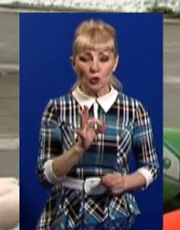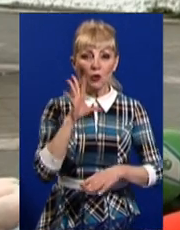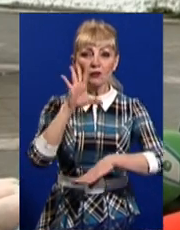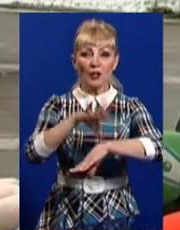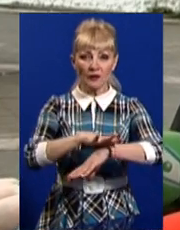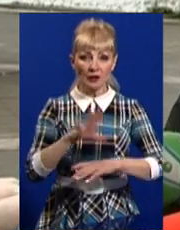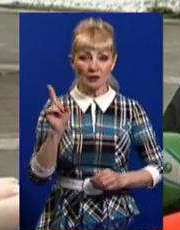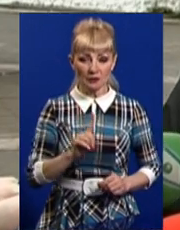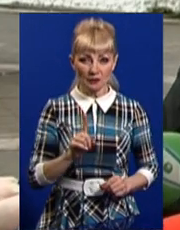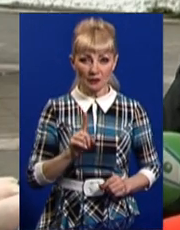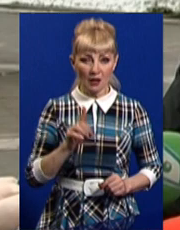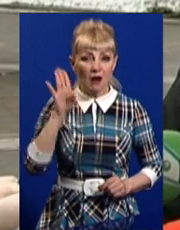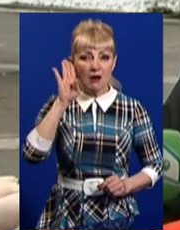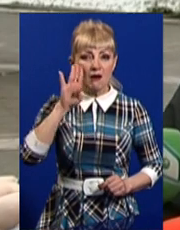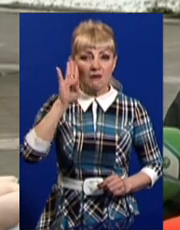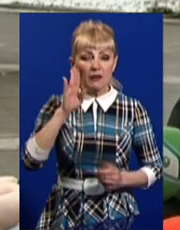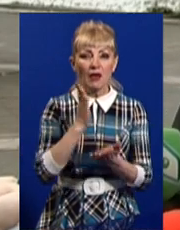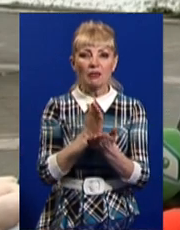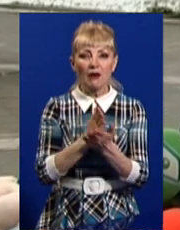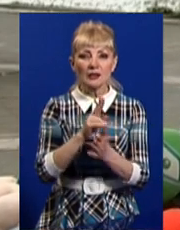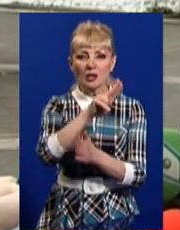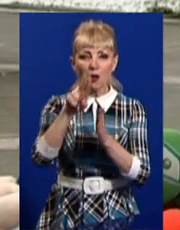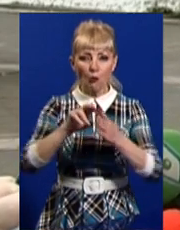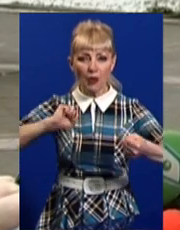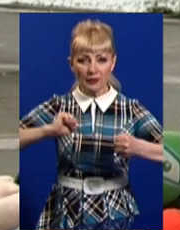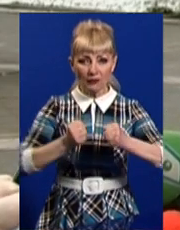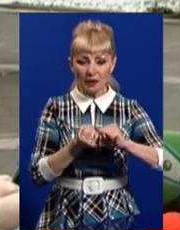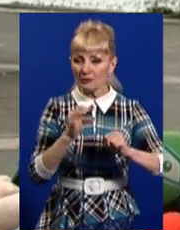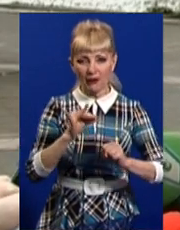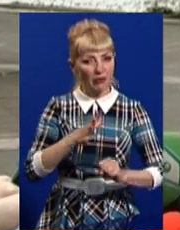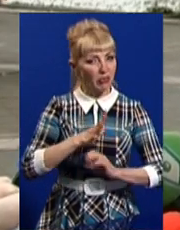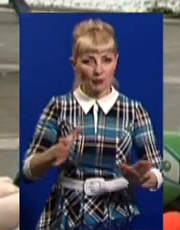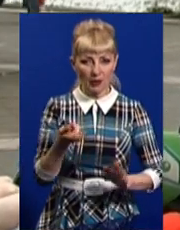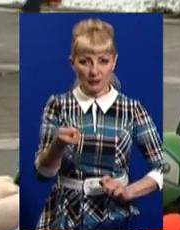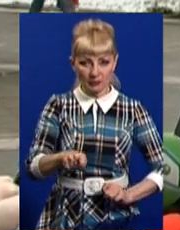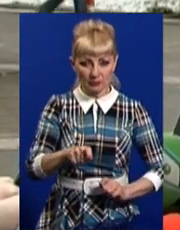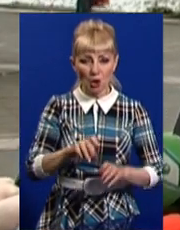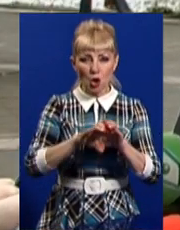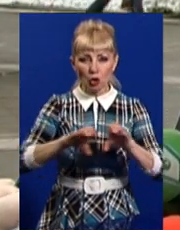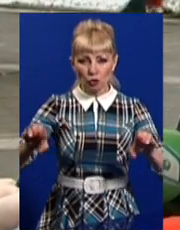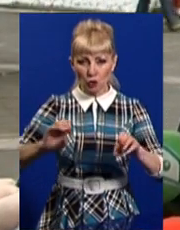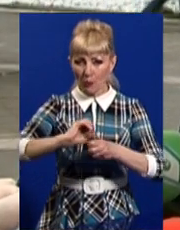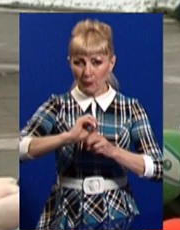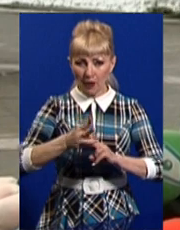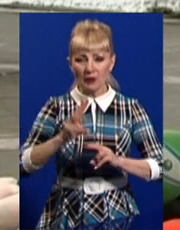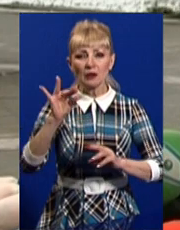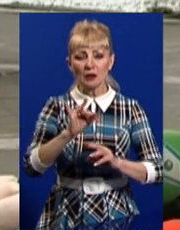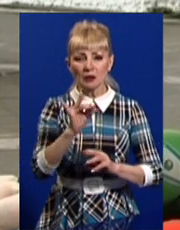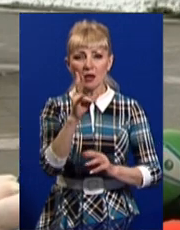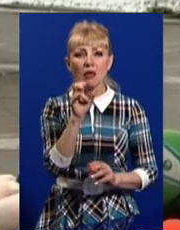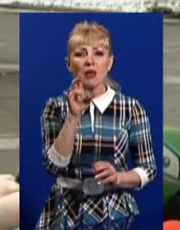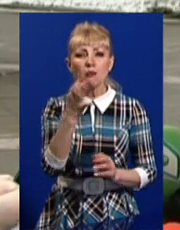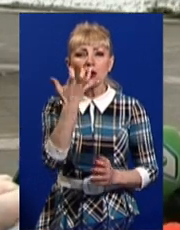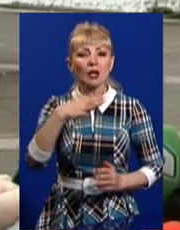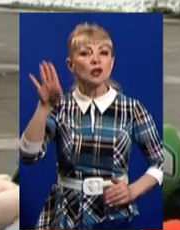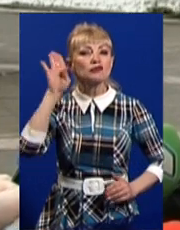що вода знаходилась під тиском та не була перекрита. Трубу прорвало і напор гарячої води